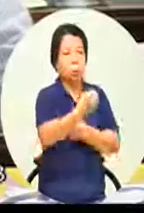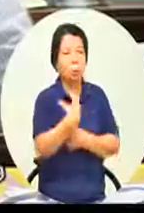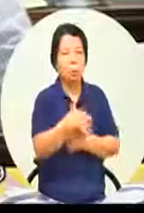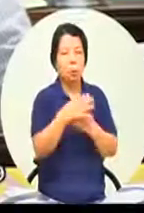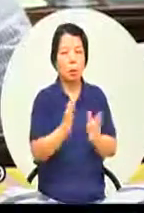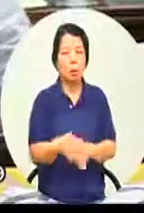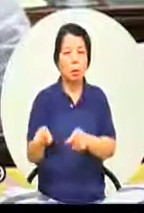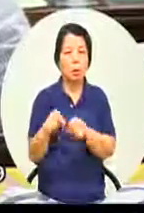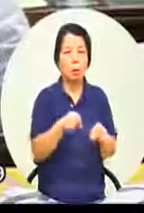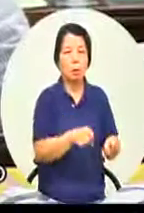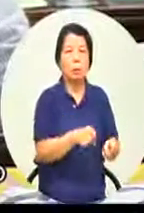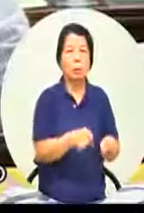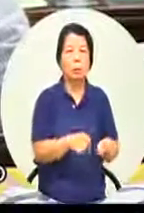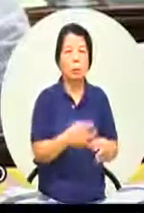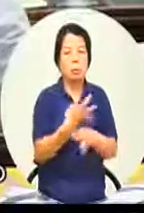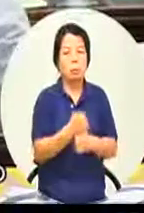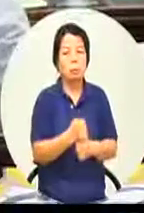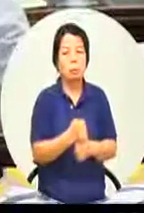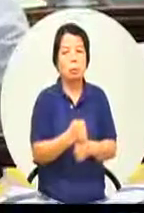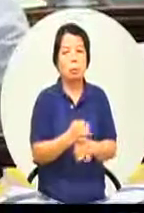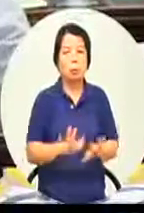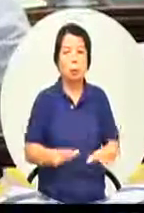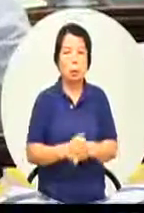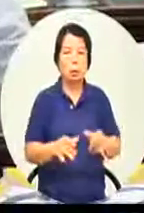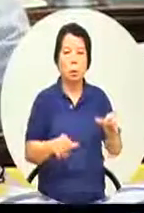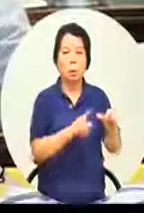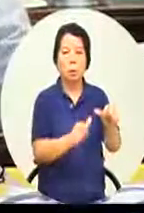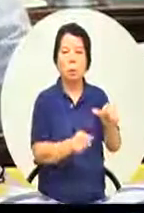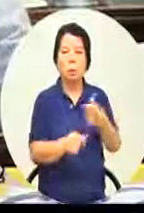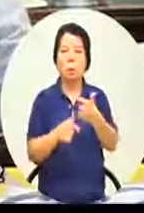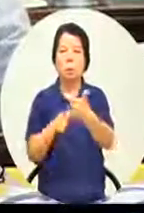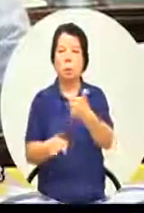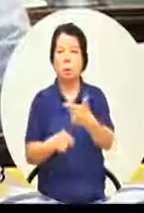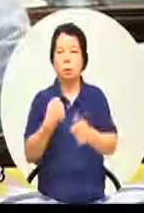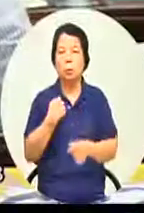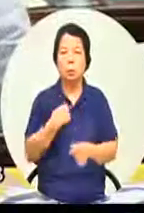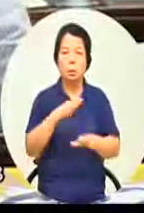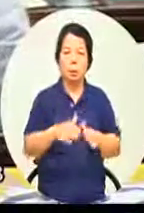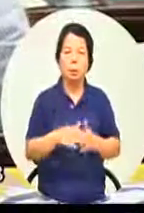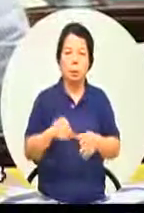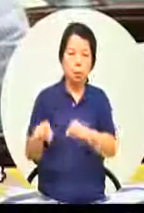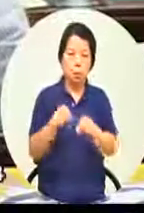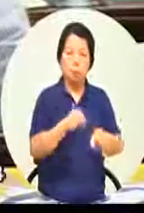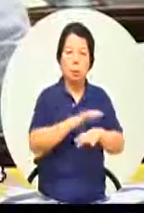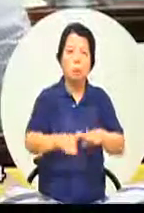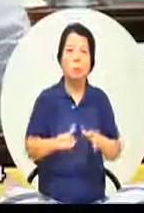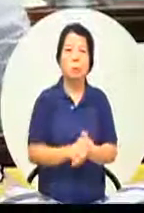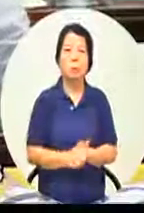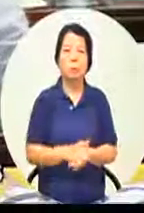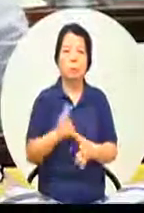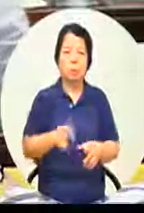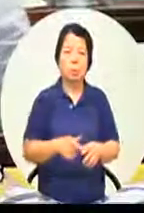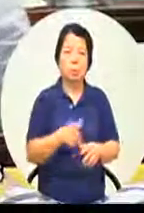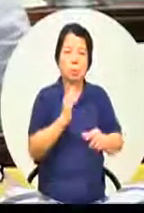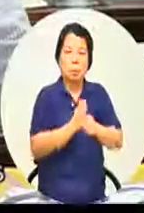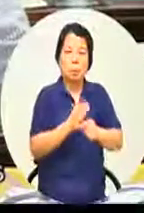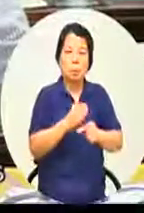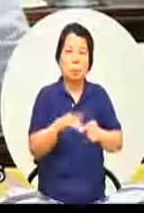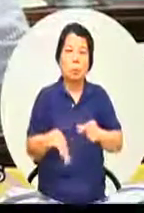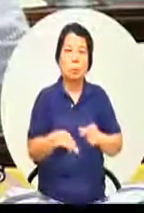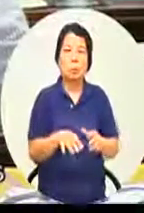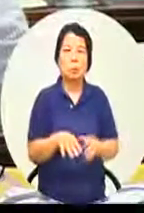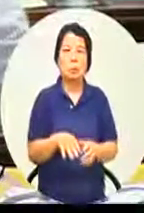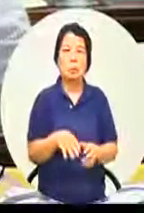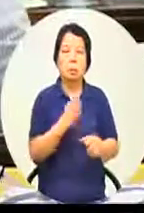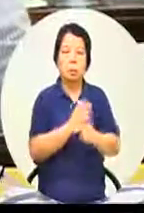延到什么时候。其实从今年的5、6月开始，我们就知道它要延宕。那其实那中间的过程，可能也包含了